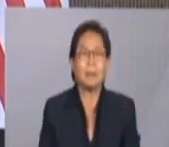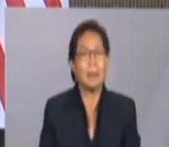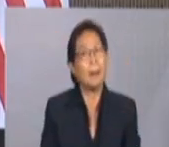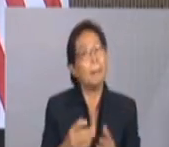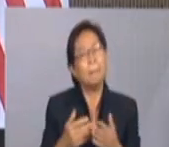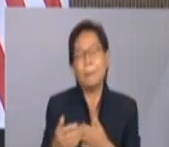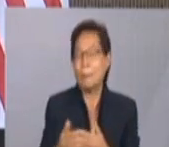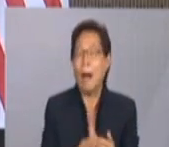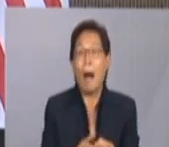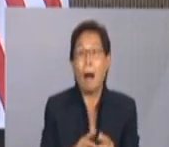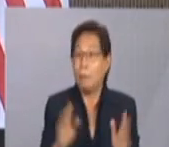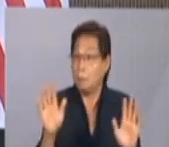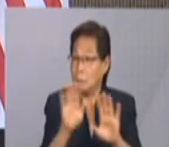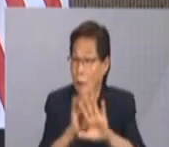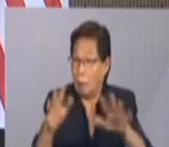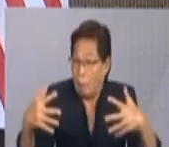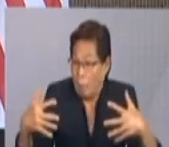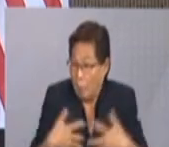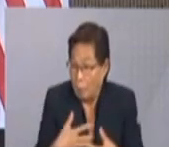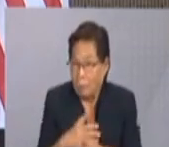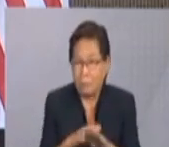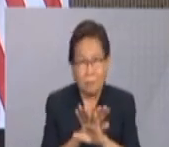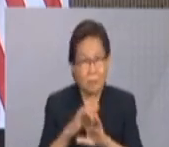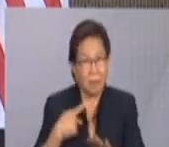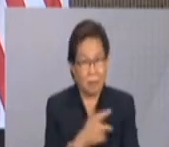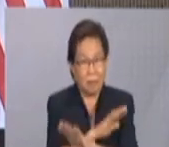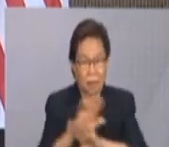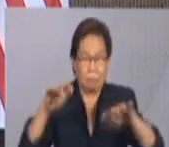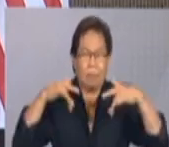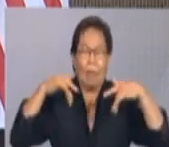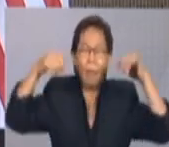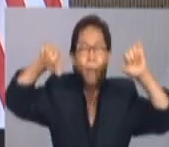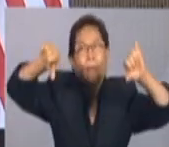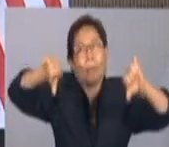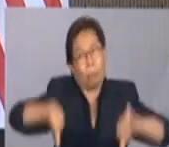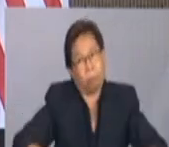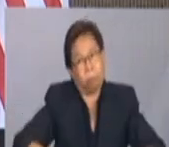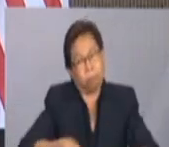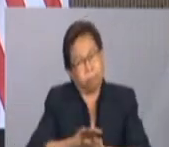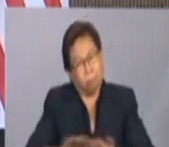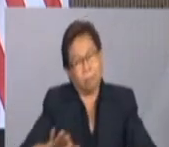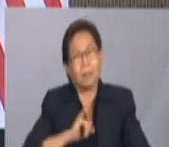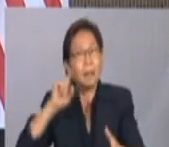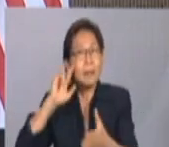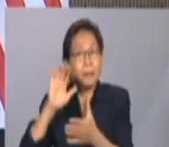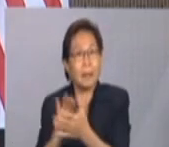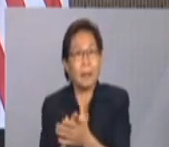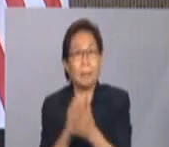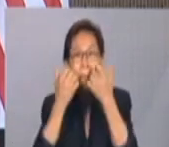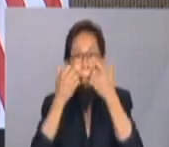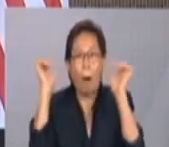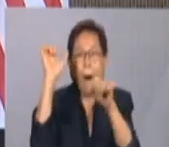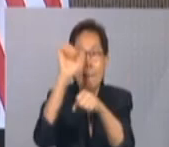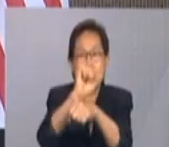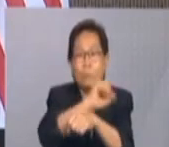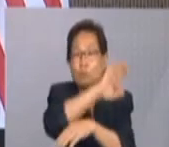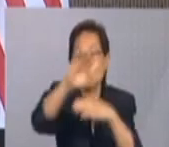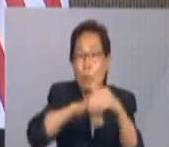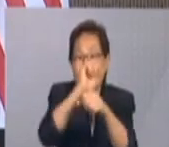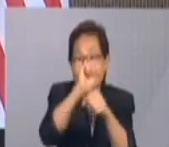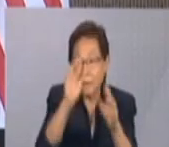jangan Panic dan kita jangan ngalah Saya yakin dengan kemampuan para petugas